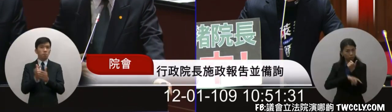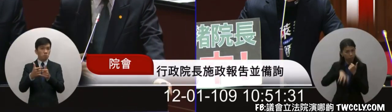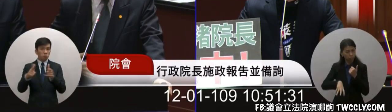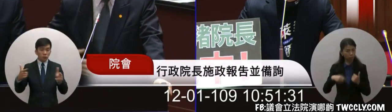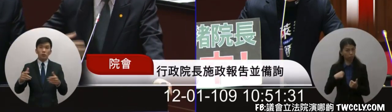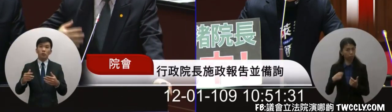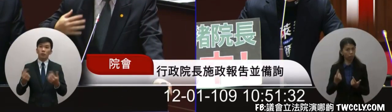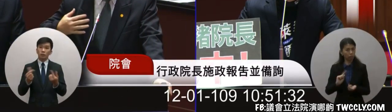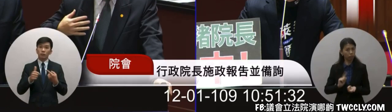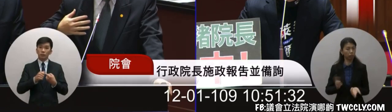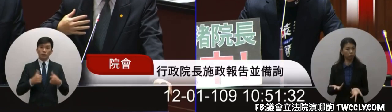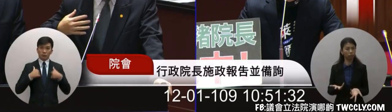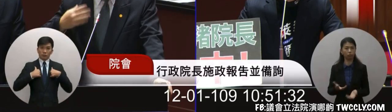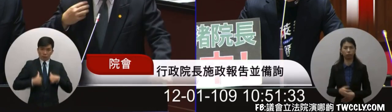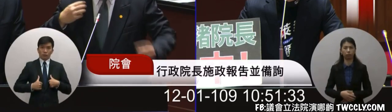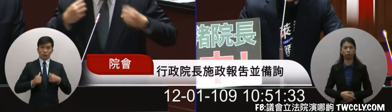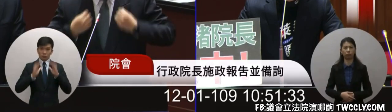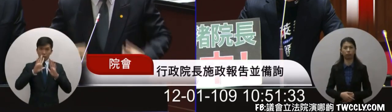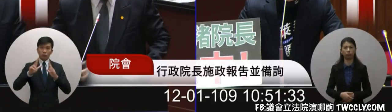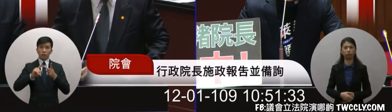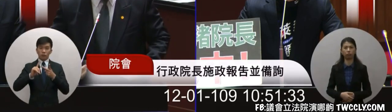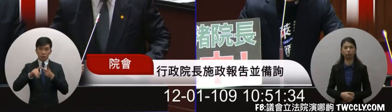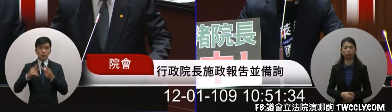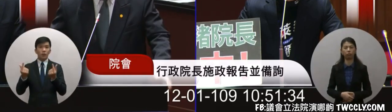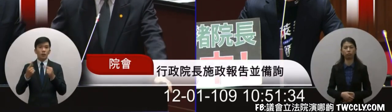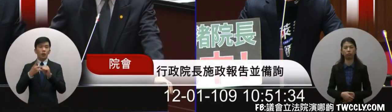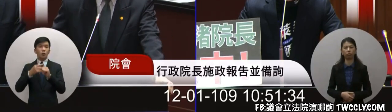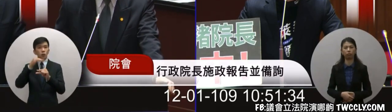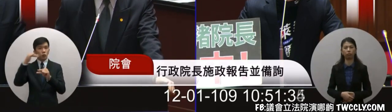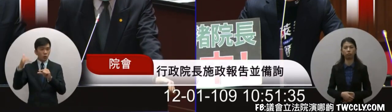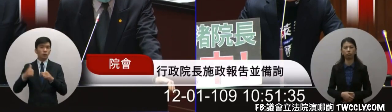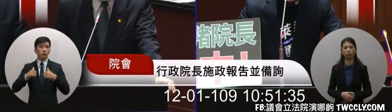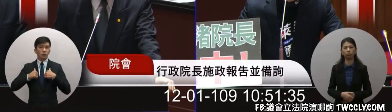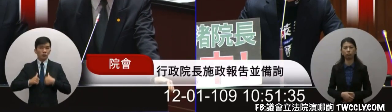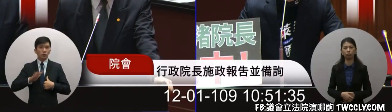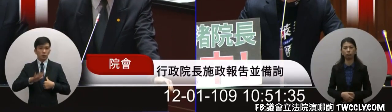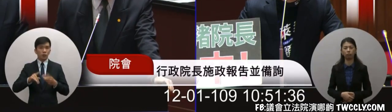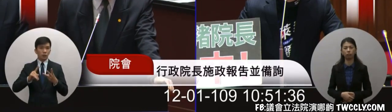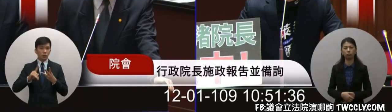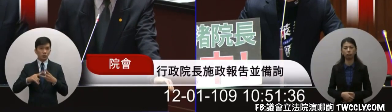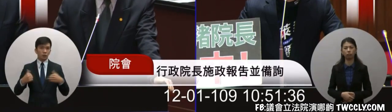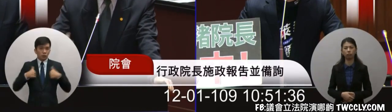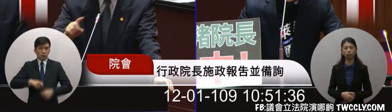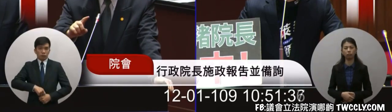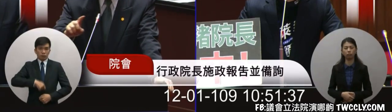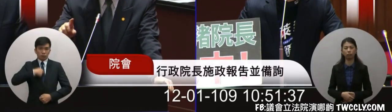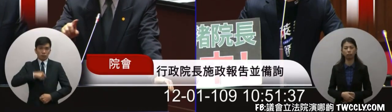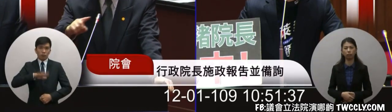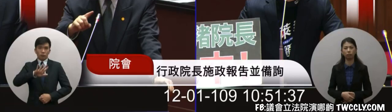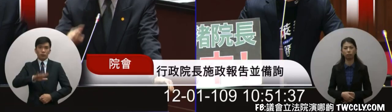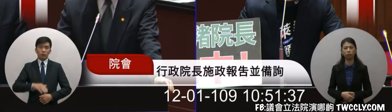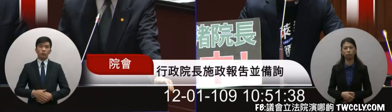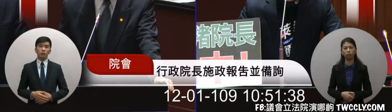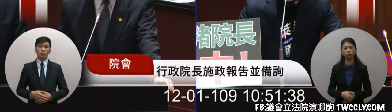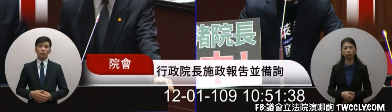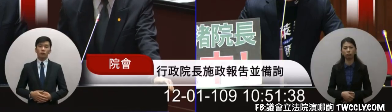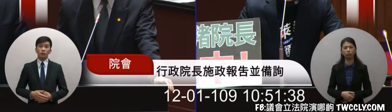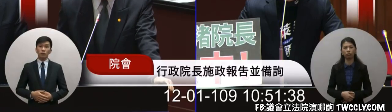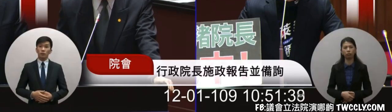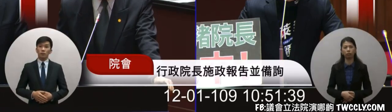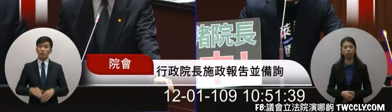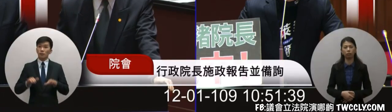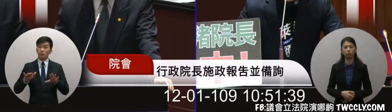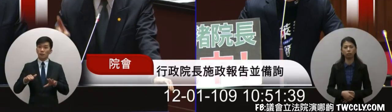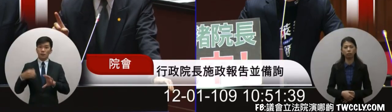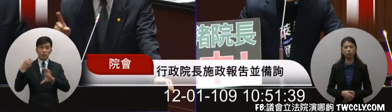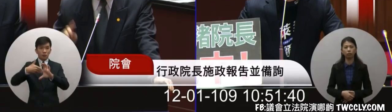西装啊，也有他类似中山装。 是啦，那来立法院啦。 不过今天就是刚刚，我想媒体也